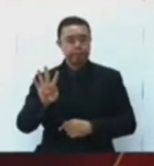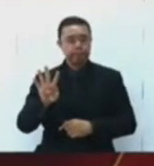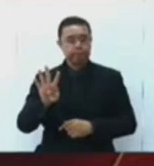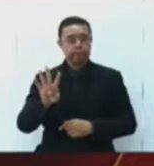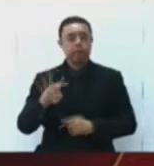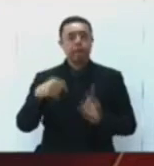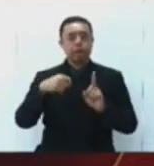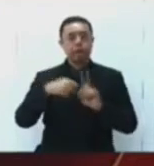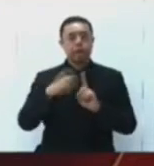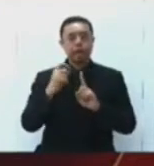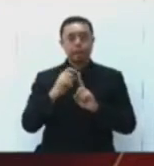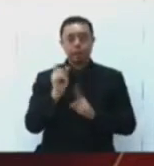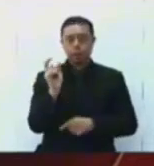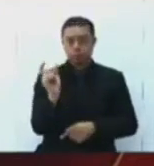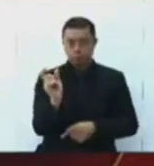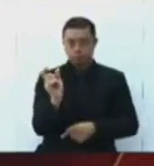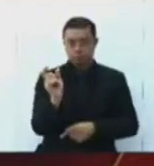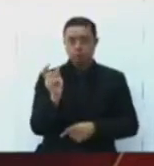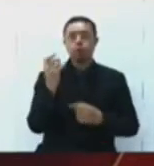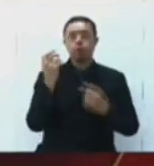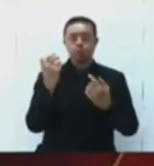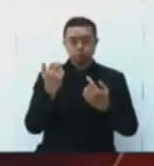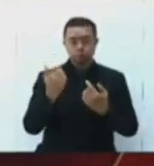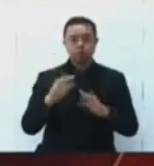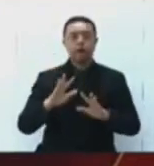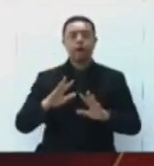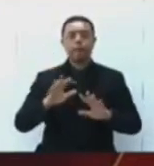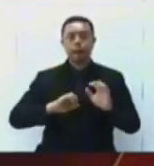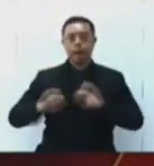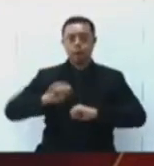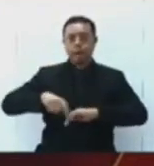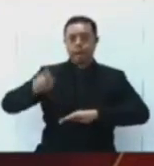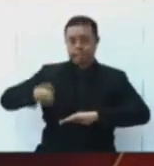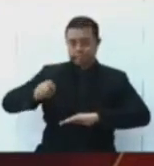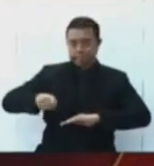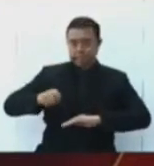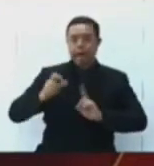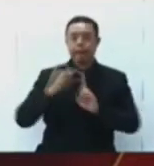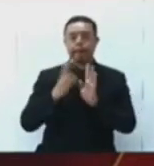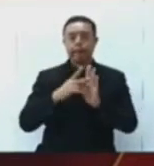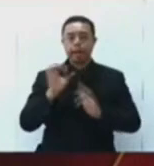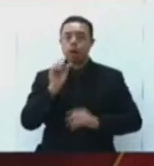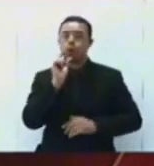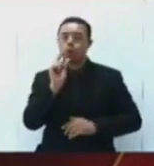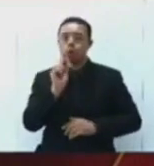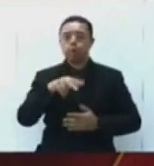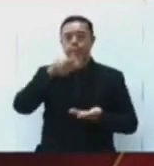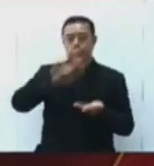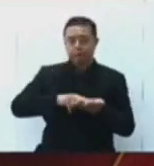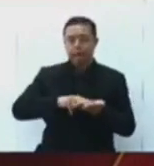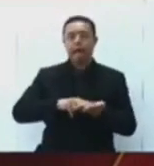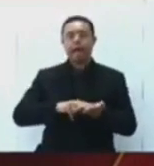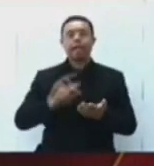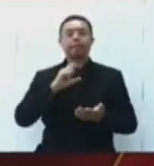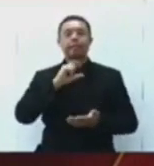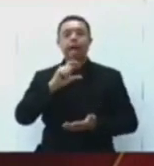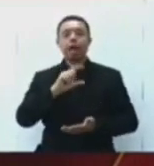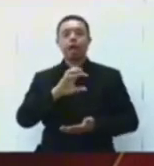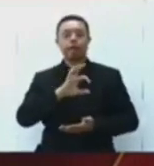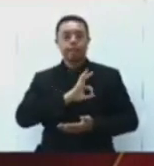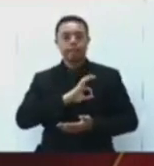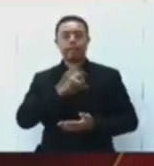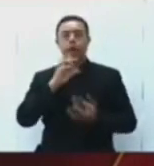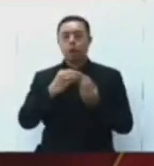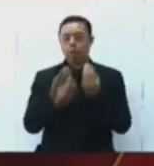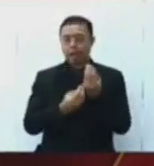2024 Komisi Pemilihan Umum melaksanakan sidang pleno penetapan Pasangan calon presiden dan wakil presiden